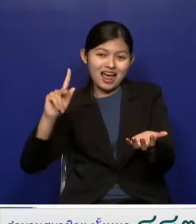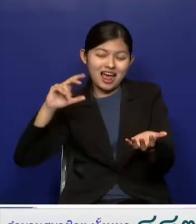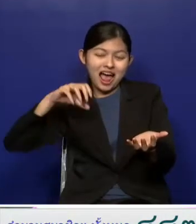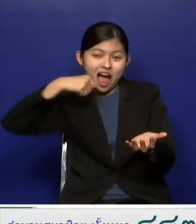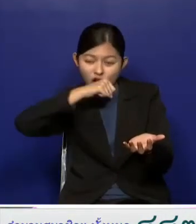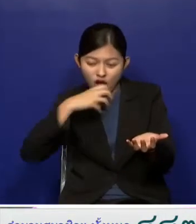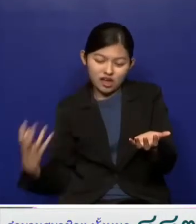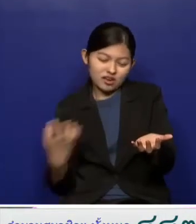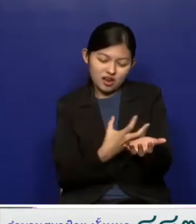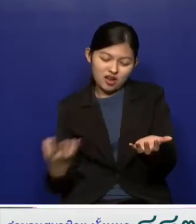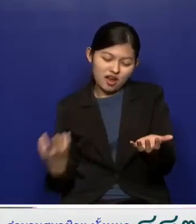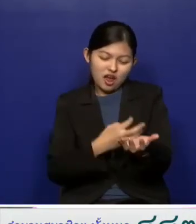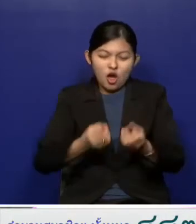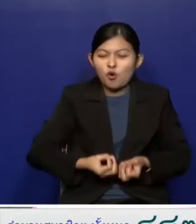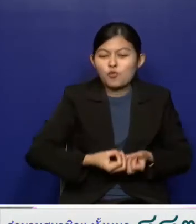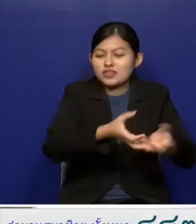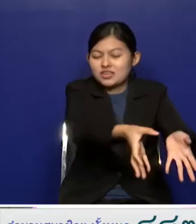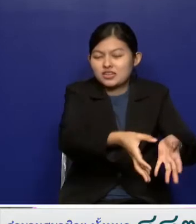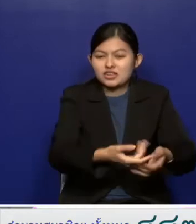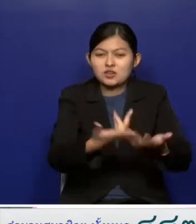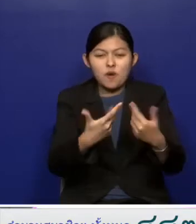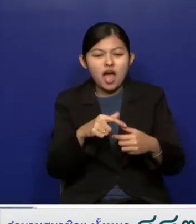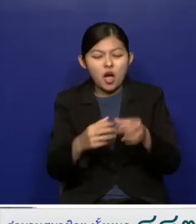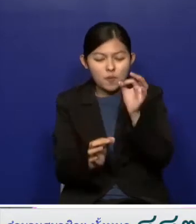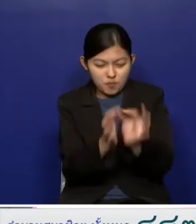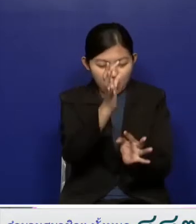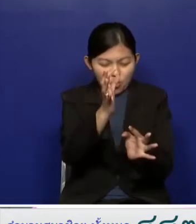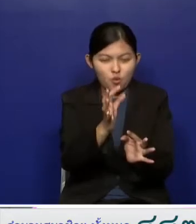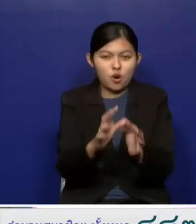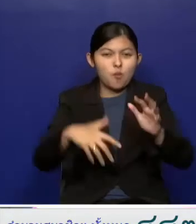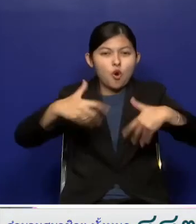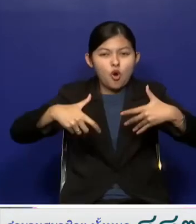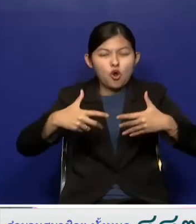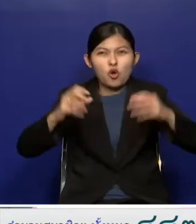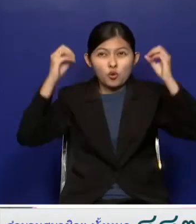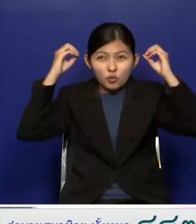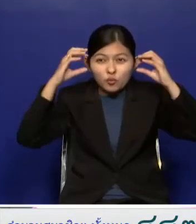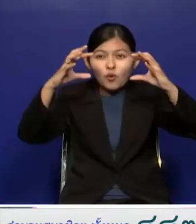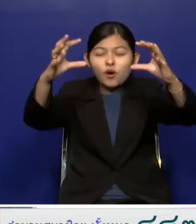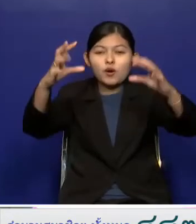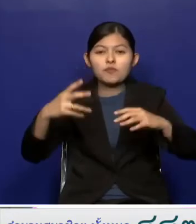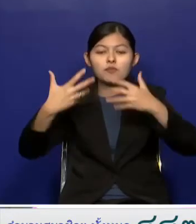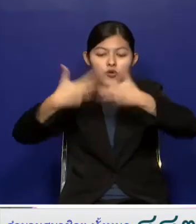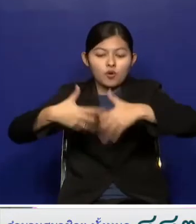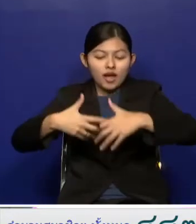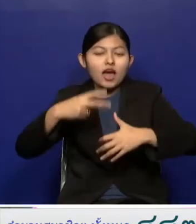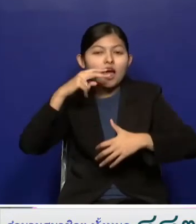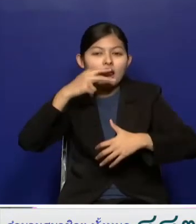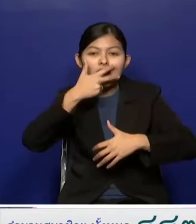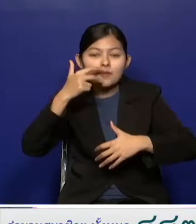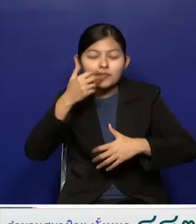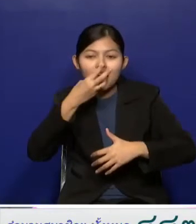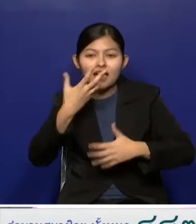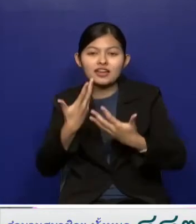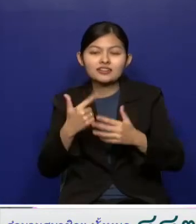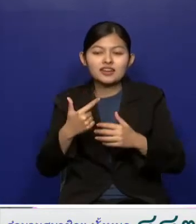ยนำไปเผาทำความร้อนใช้ในโรงงานไฟฟ้าในโรงงานน้ำตาลโรงงานน้ำตาลไม่ต้องซื้อไฟฟ้